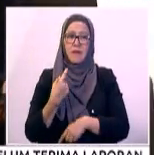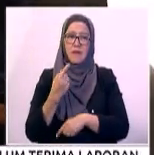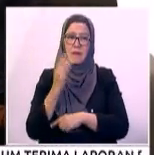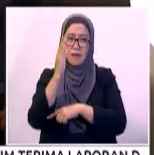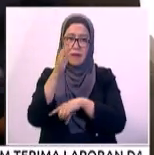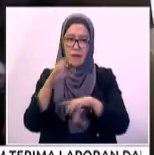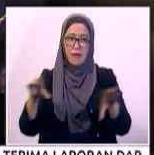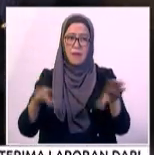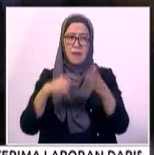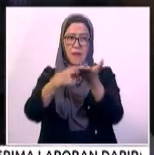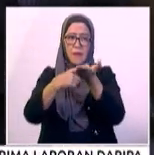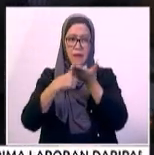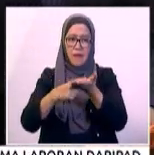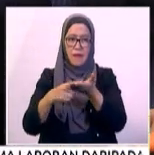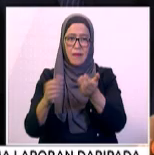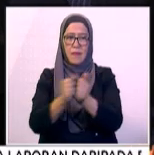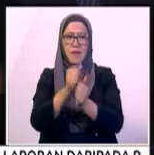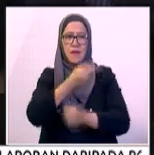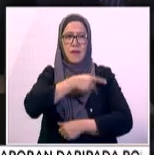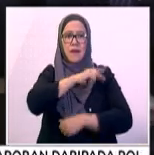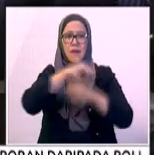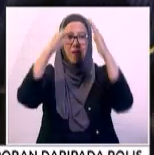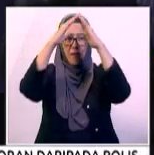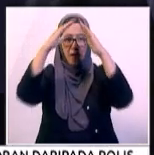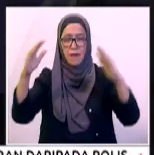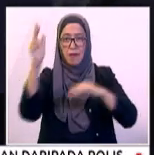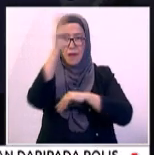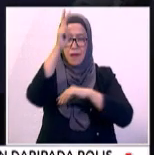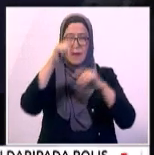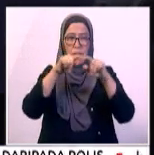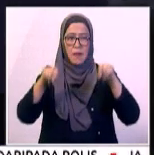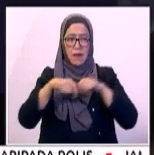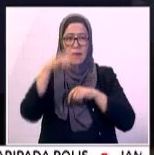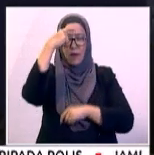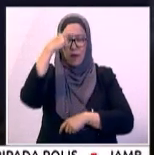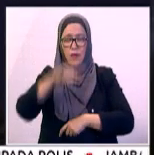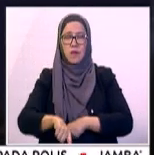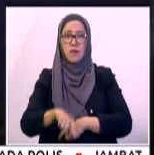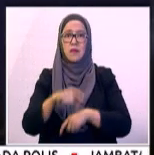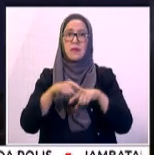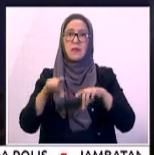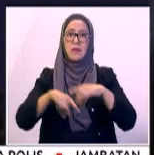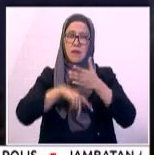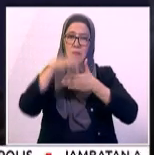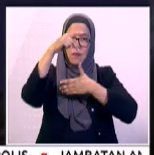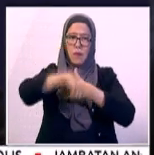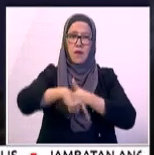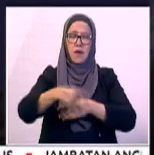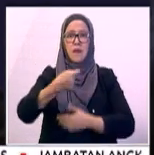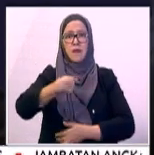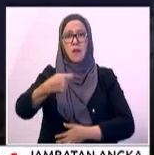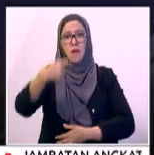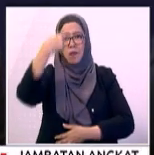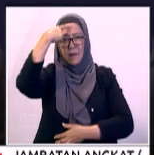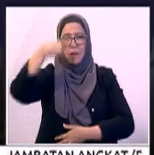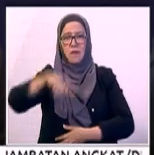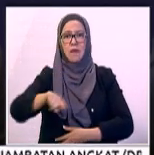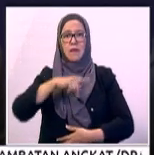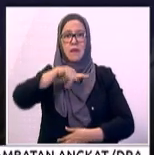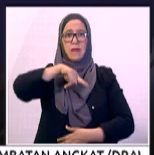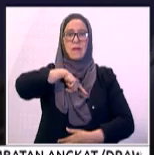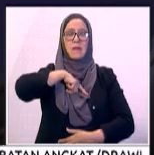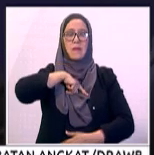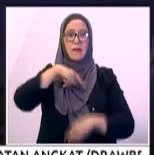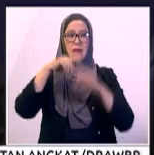Kerajaan Tempatan untuk turut sama melaksanakan program Rent to Own di negeri itu. Ia dilihat platform terbaik untuk rakyat